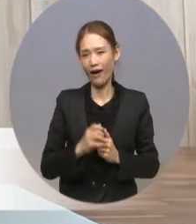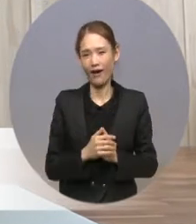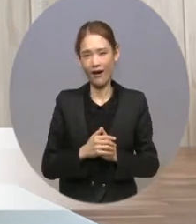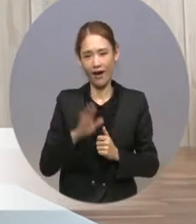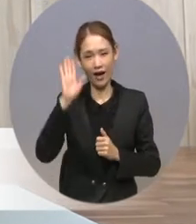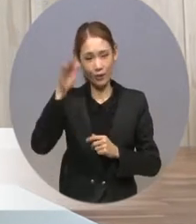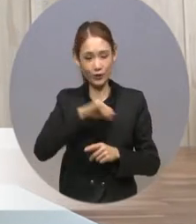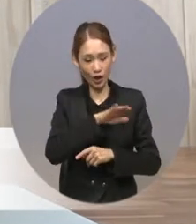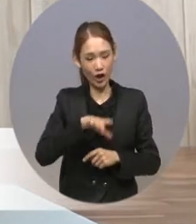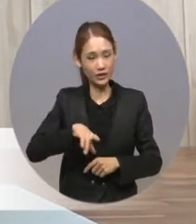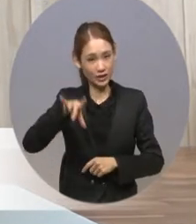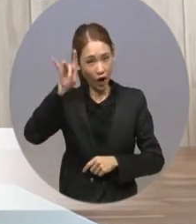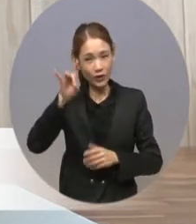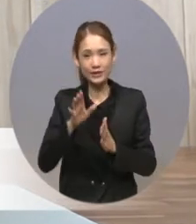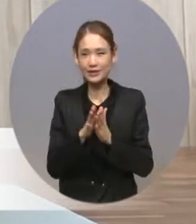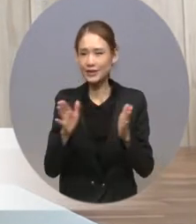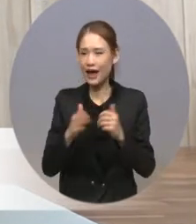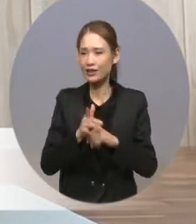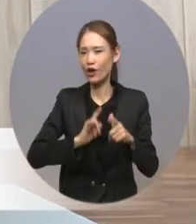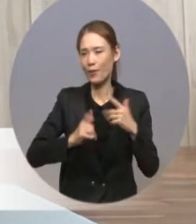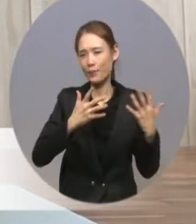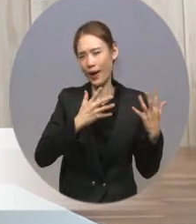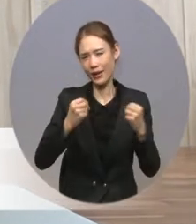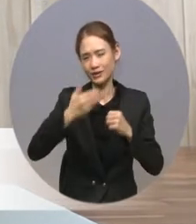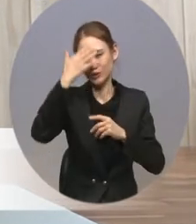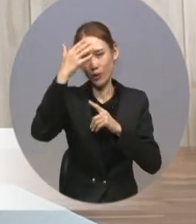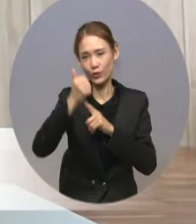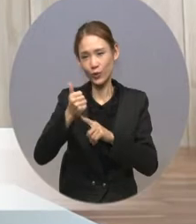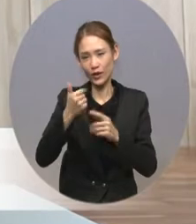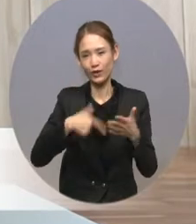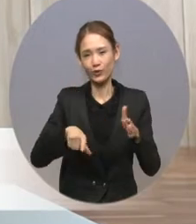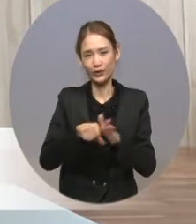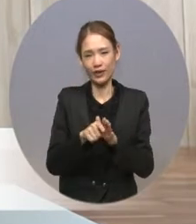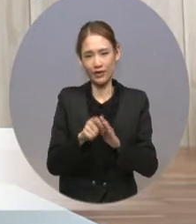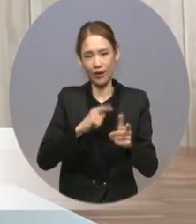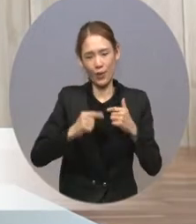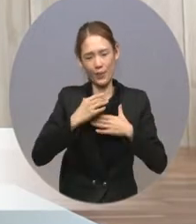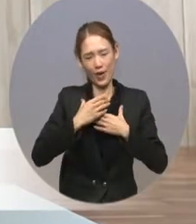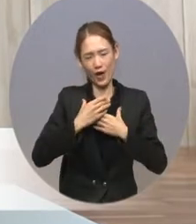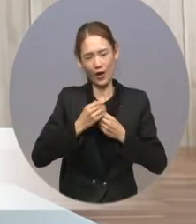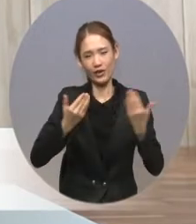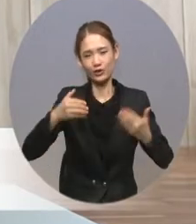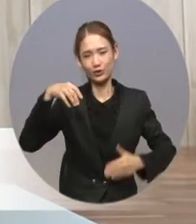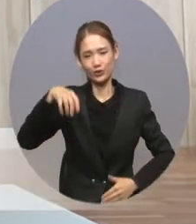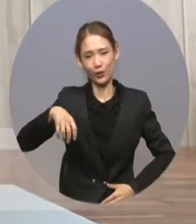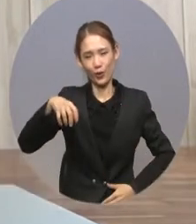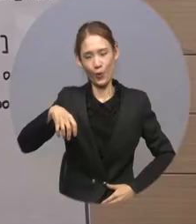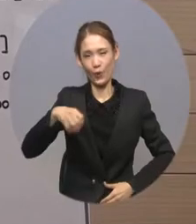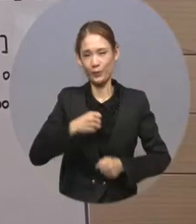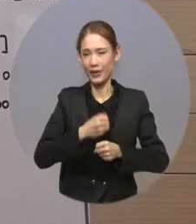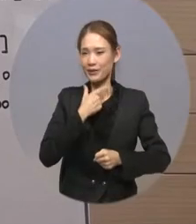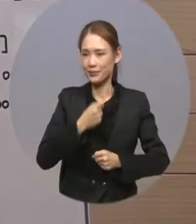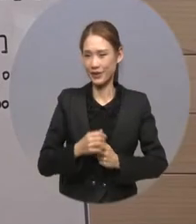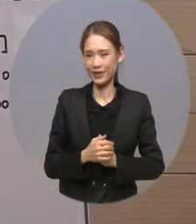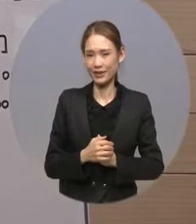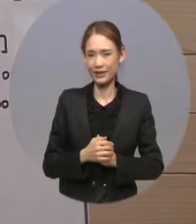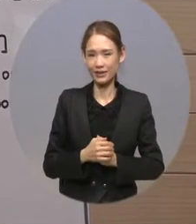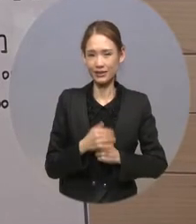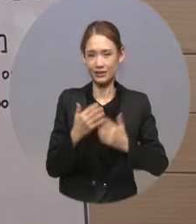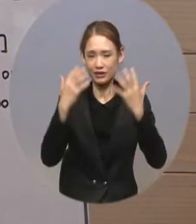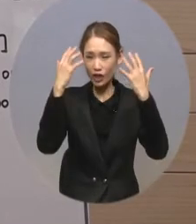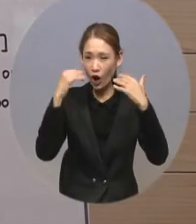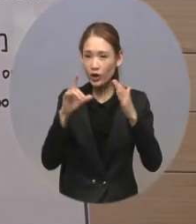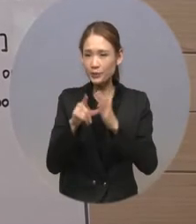저희가 첫 시작으로 해서 좀 더 많은 청소년들을 위한 편안한 쉼터 공간이 만들어지길 바랍니다. 지난해